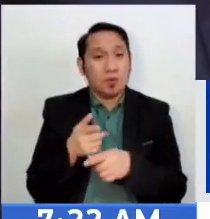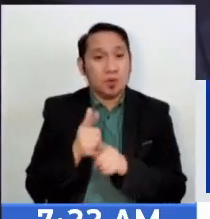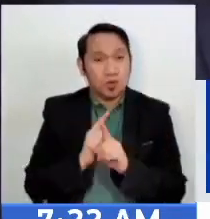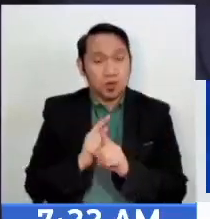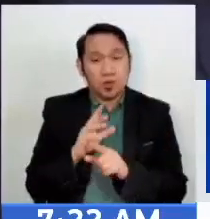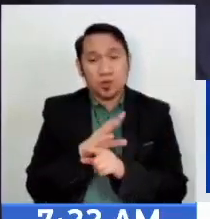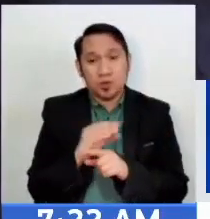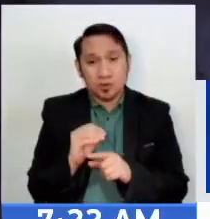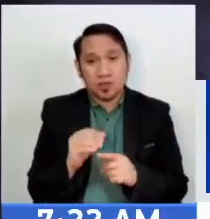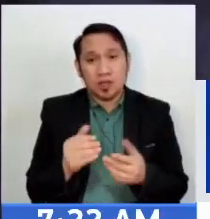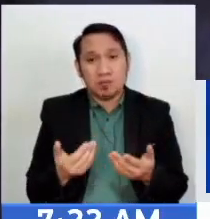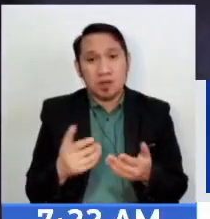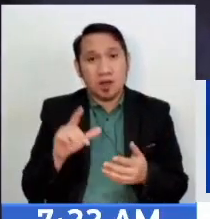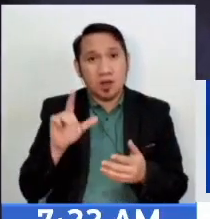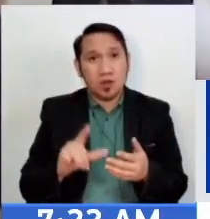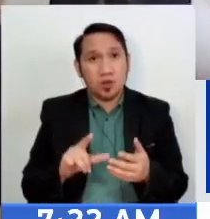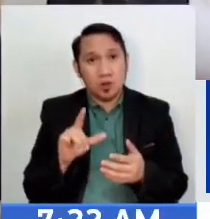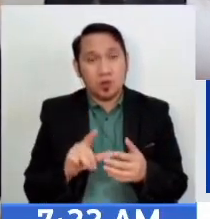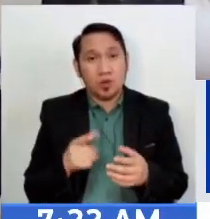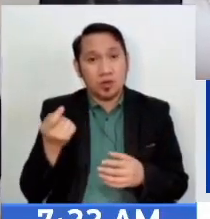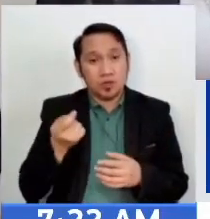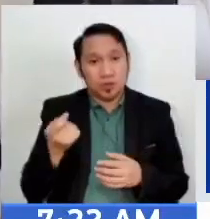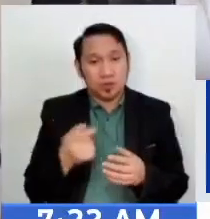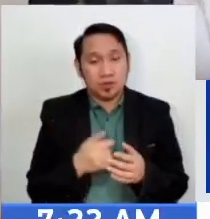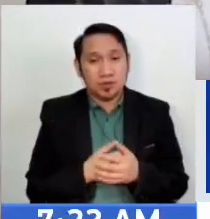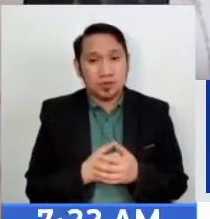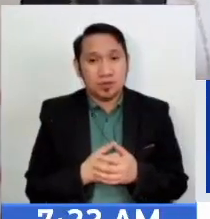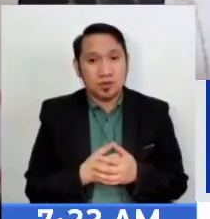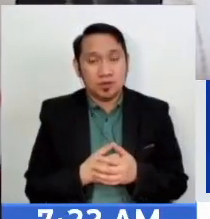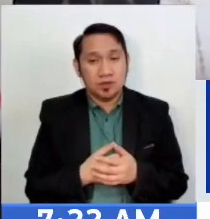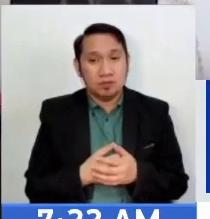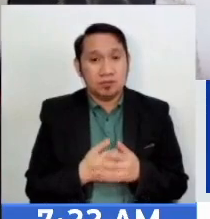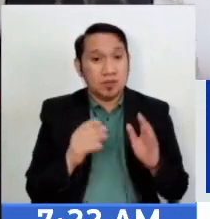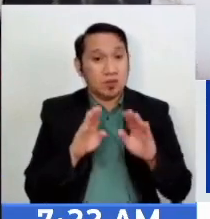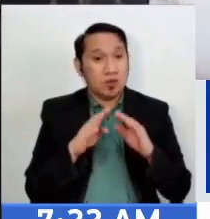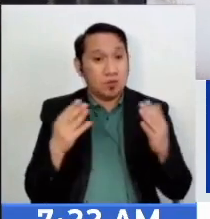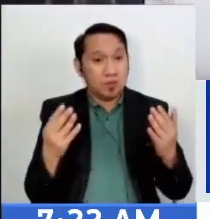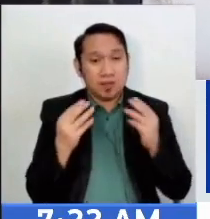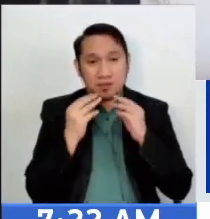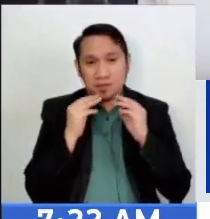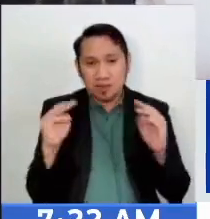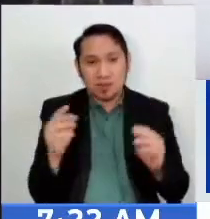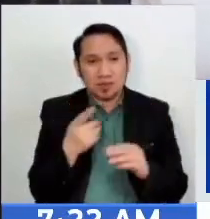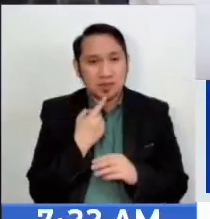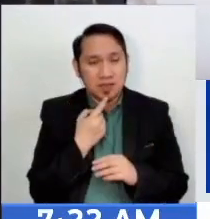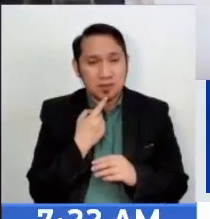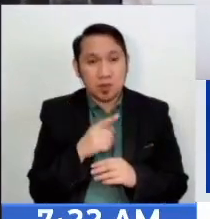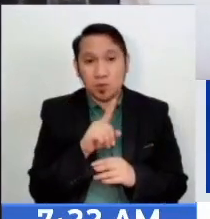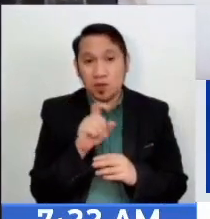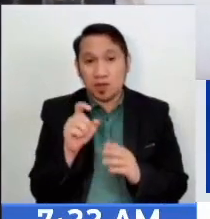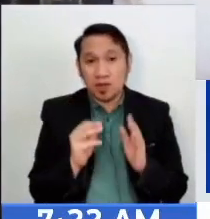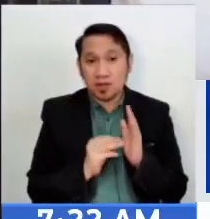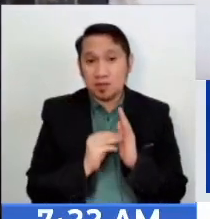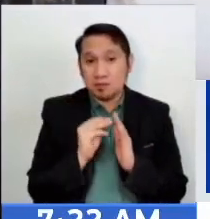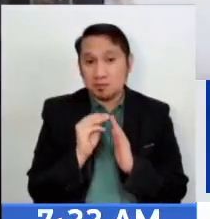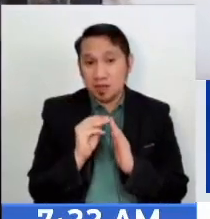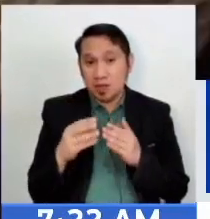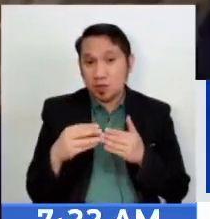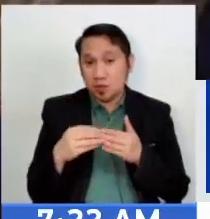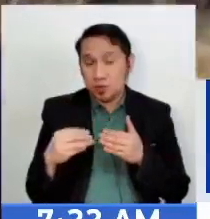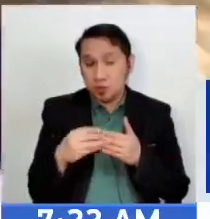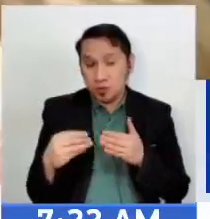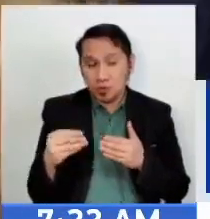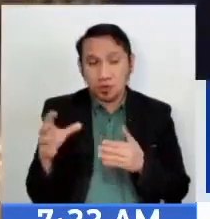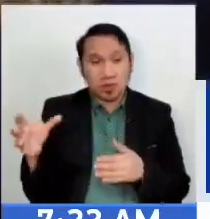premiums. Sa opening statement na nagsampa ng kaso laban kay Trump, sinabing mahigit $100 million ang nakuhang benepisyo rito ni